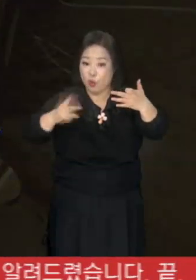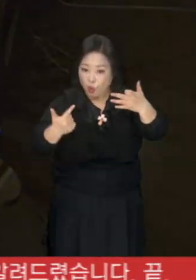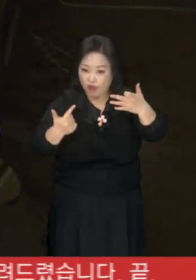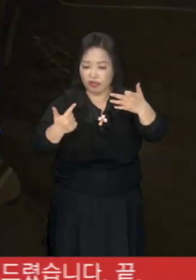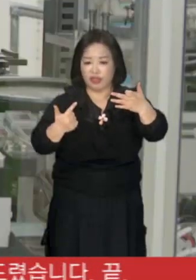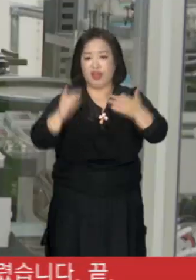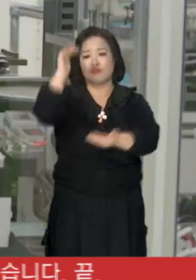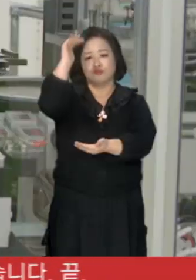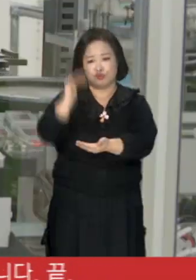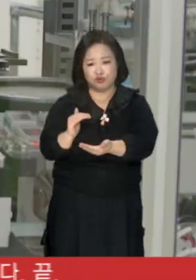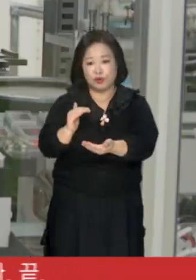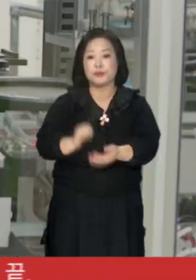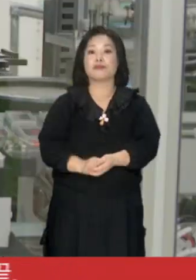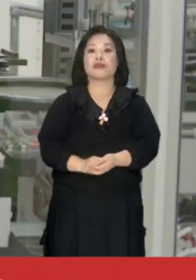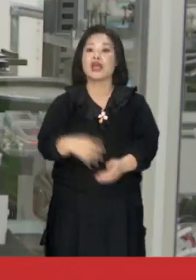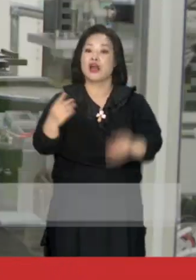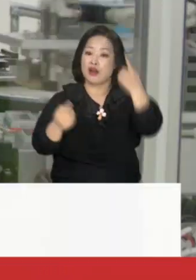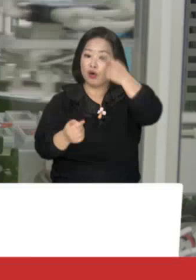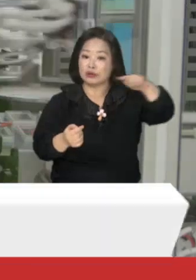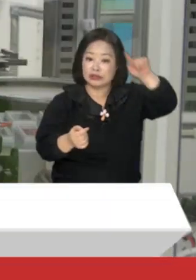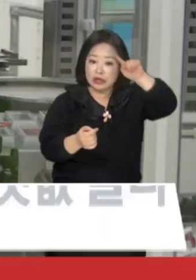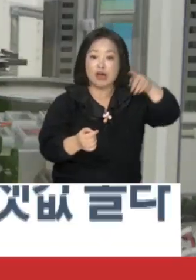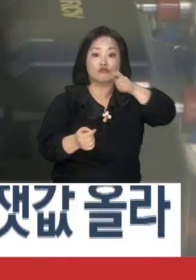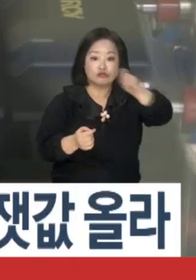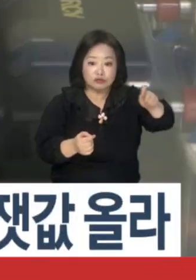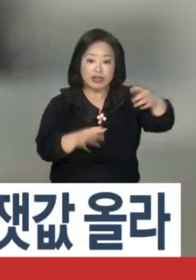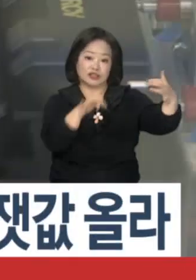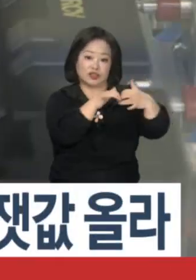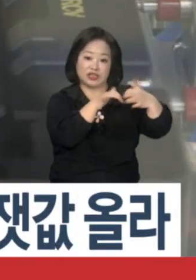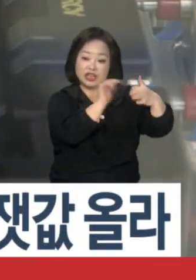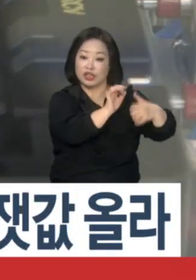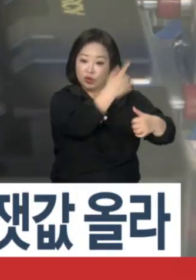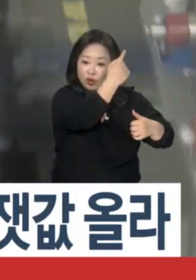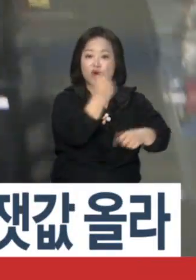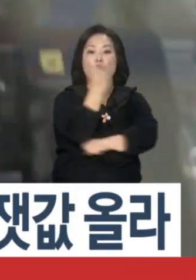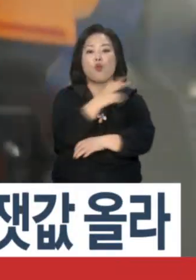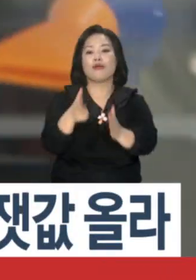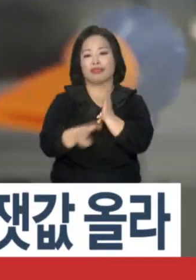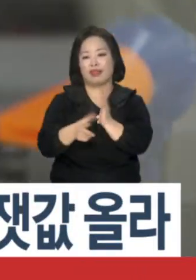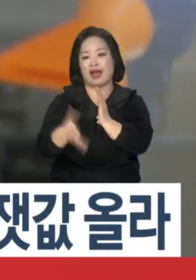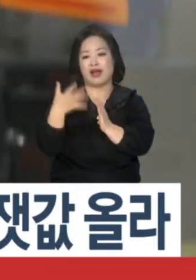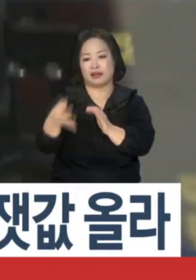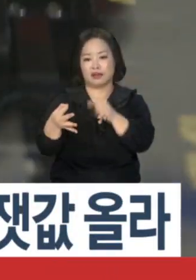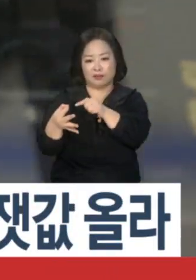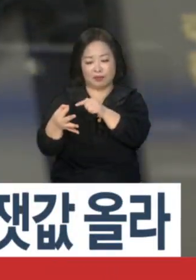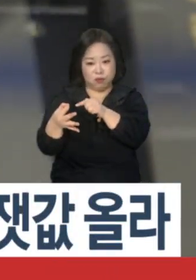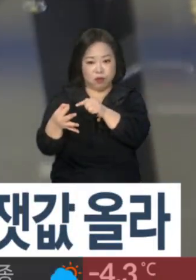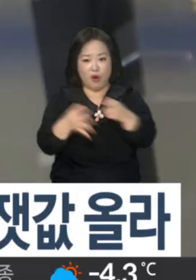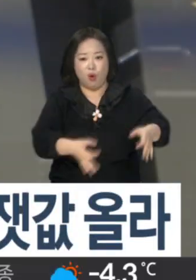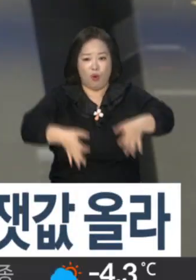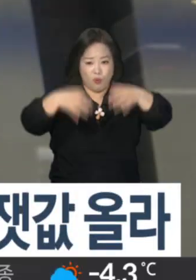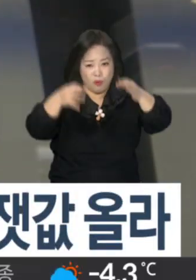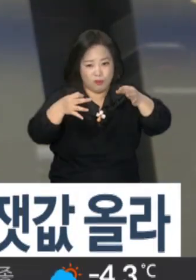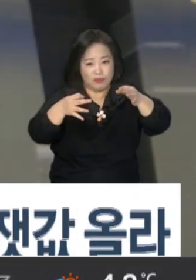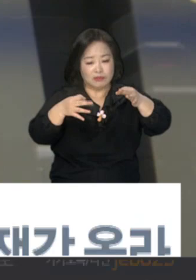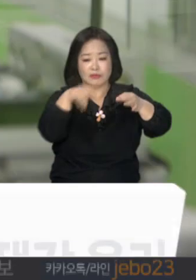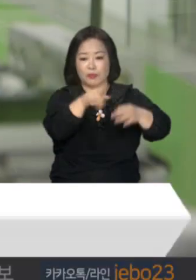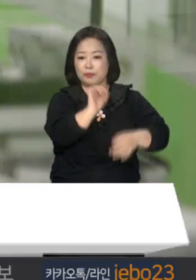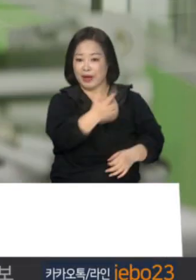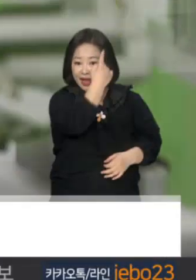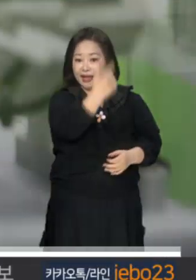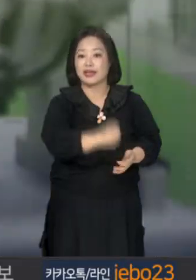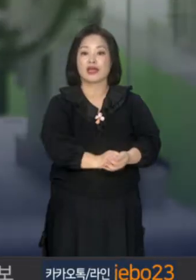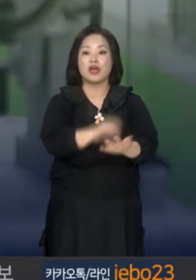번 겁니다 러시아 우크라이나 전쟁 여파로 원가 비용이 늘면서 수익성이 나빠진 것으로 분석됩니다